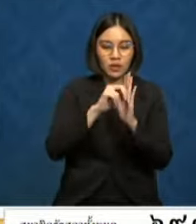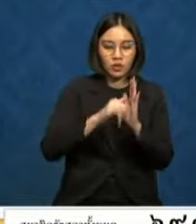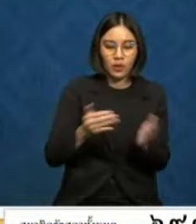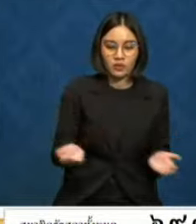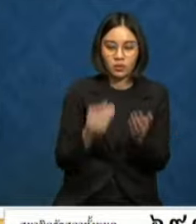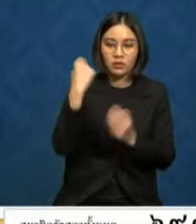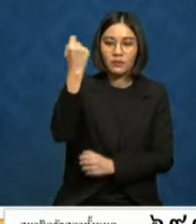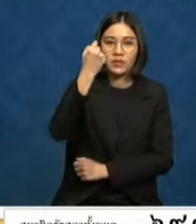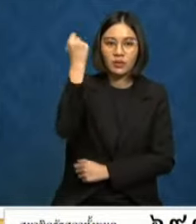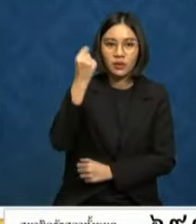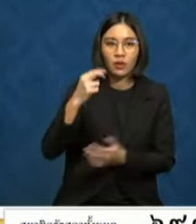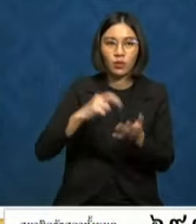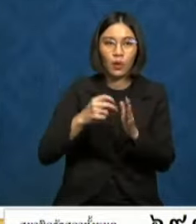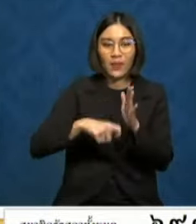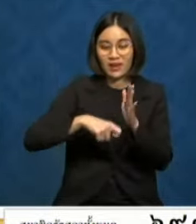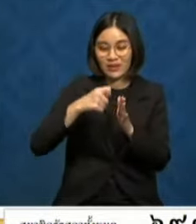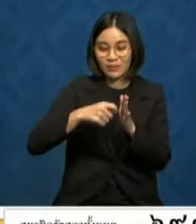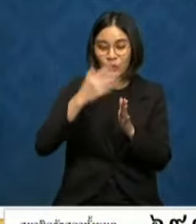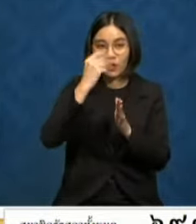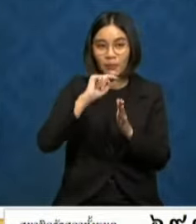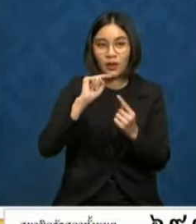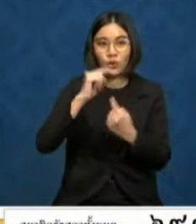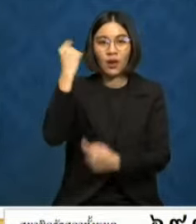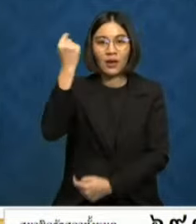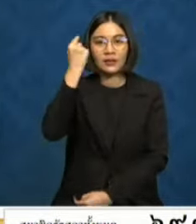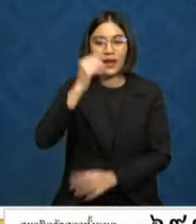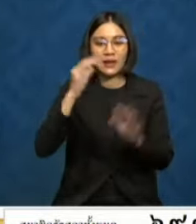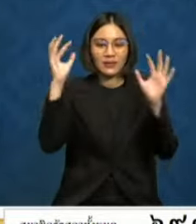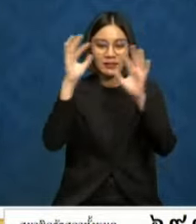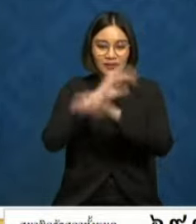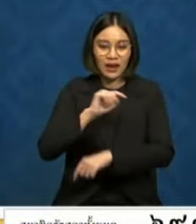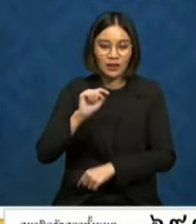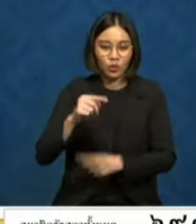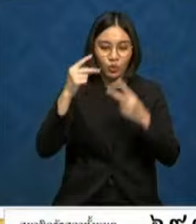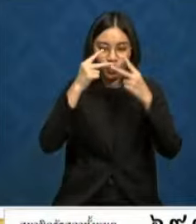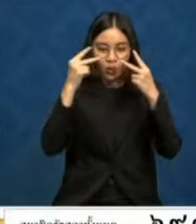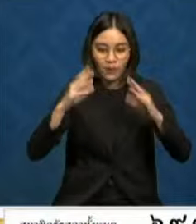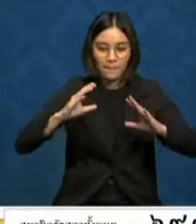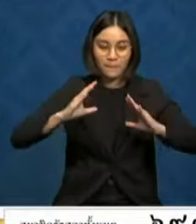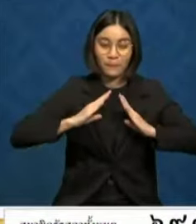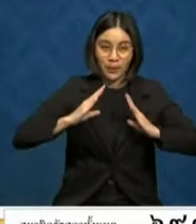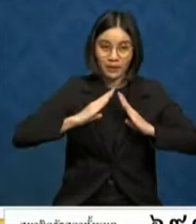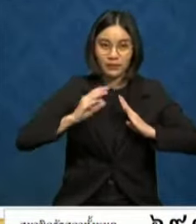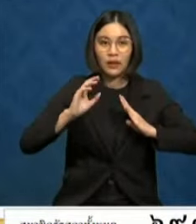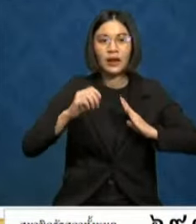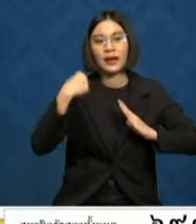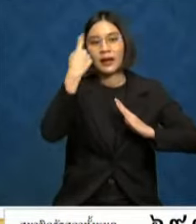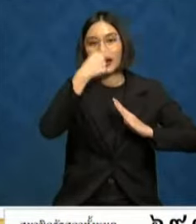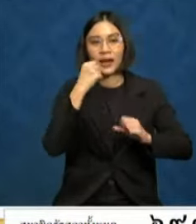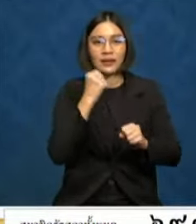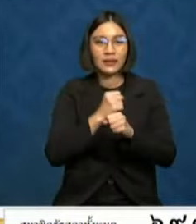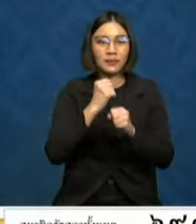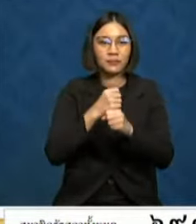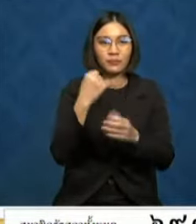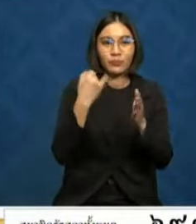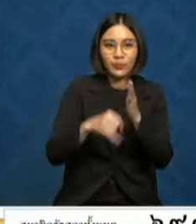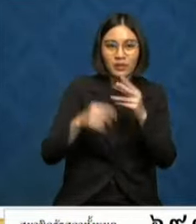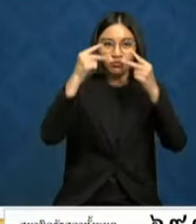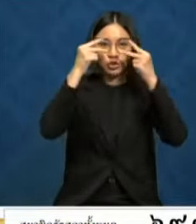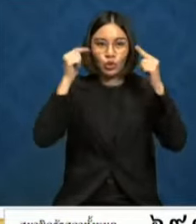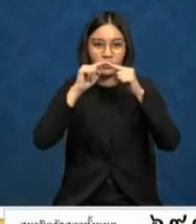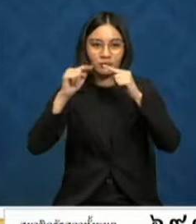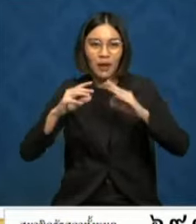ริมการท่องเที่ยวก็เป็นปัจจัยหนึ่งเหมือนกันที่ทำให้ไทยกลายเป็นเส้นทางผ่านและเป็นแหล่งพักผ่อนของคนที่อาจจะเป็นสมาชิกก่อการร้ายด้